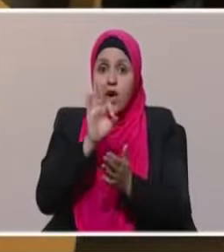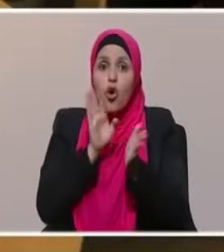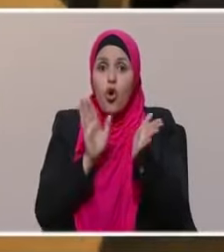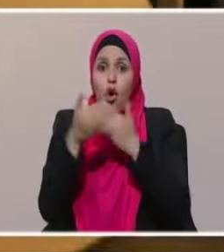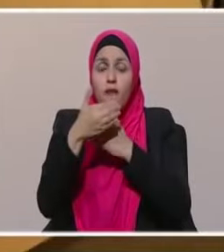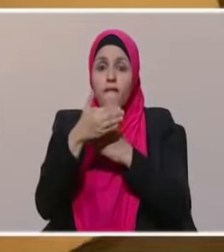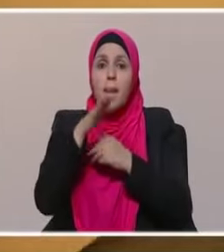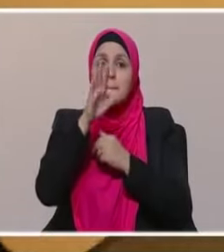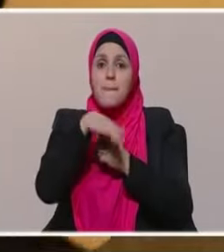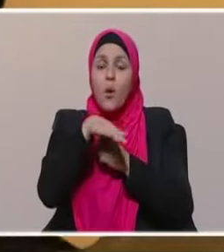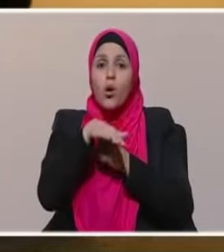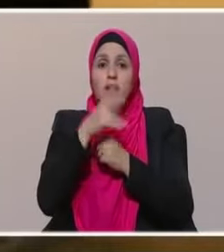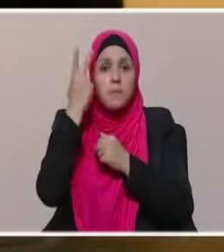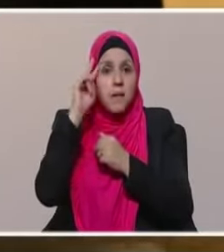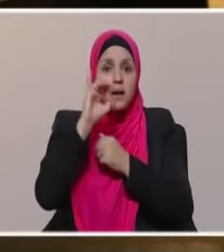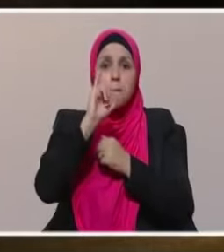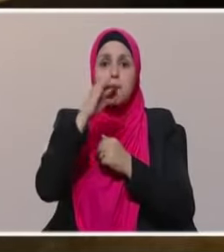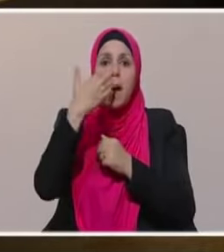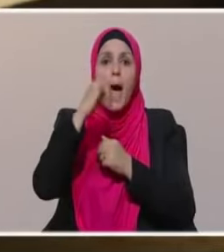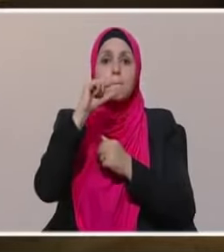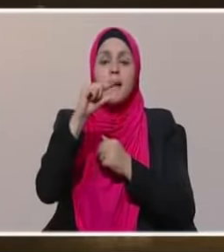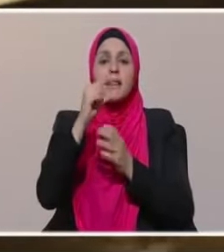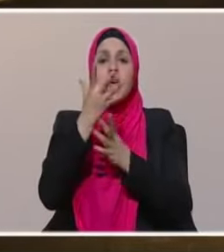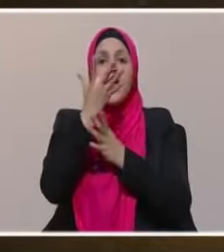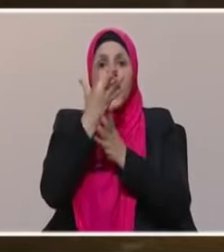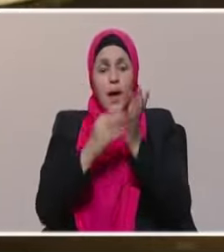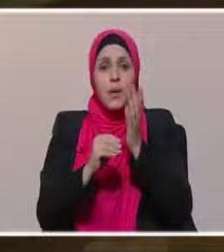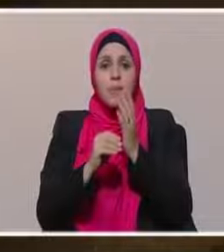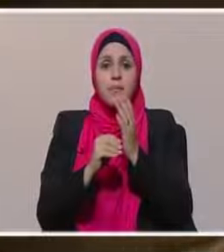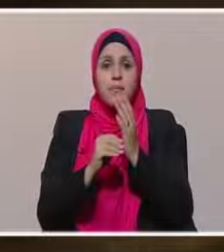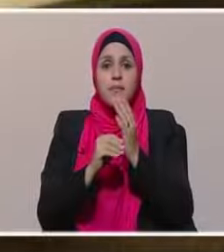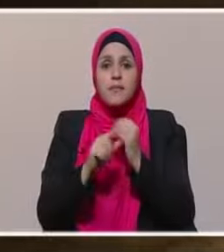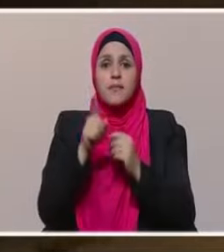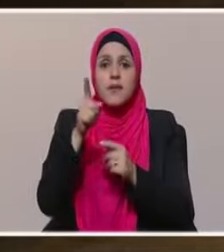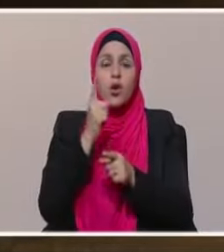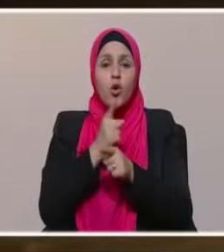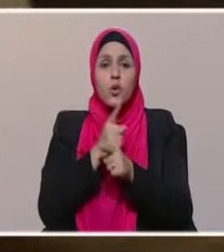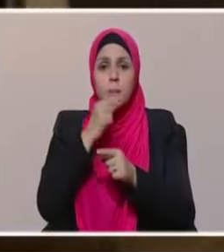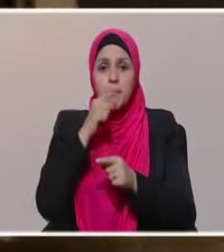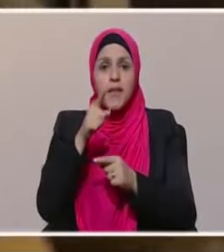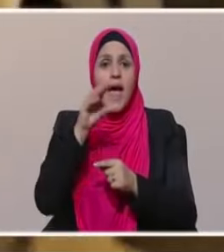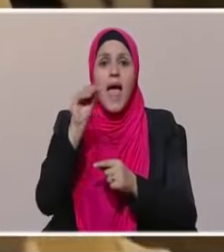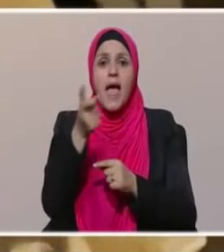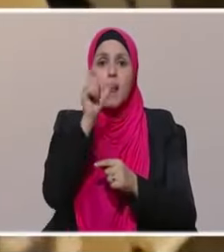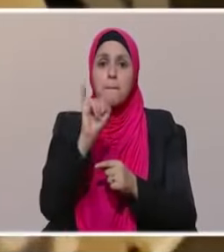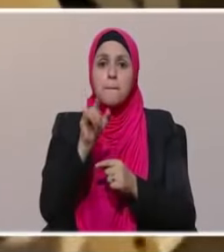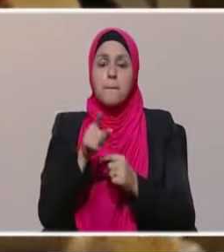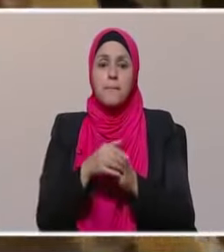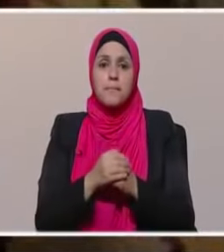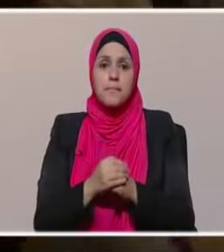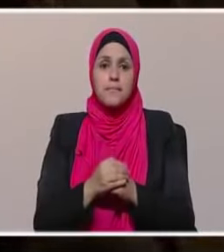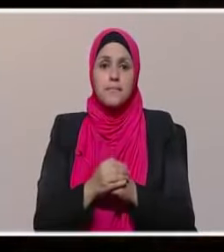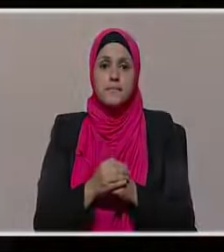موجود فيها مفروض محمد ابن ست هانم اللي موجودة هنا.